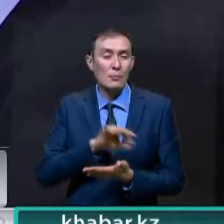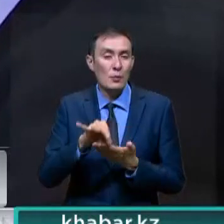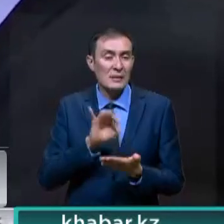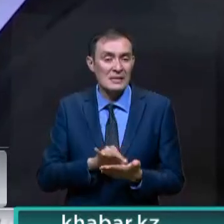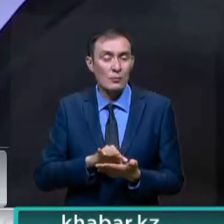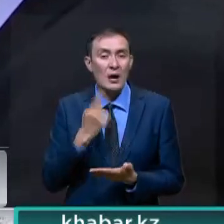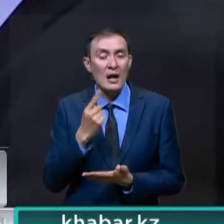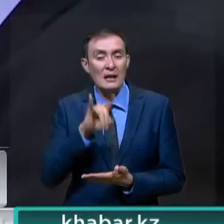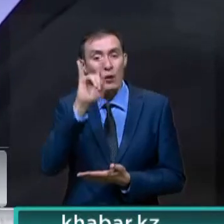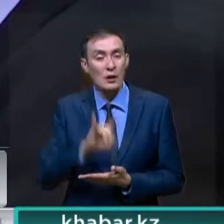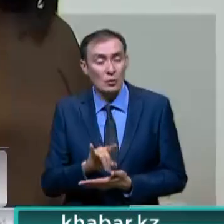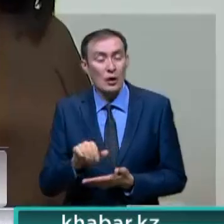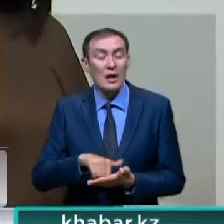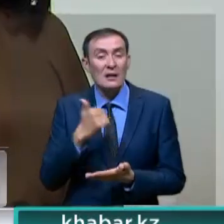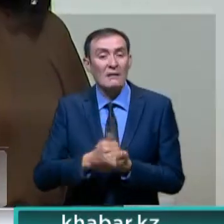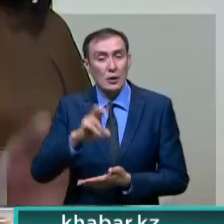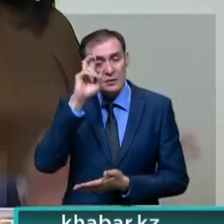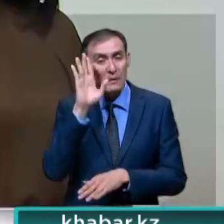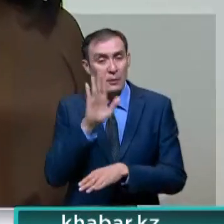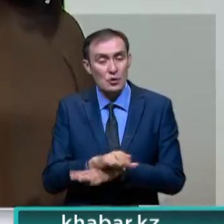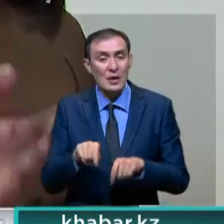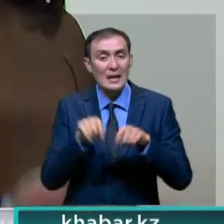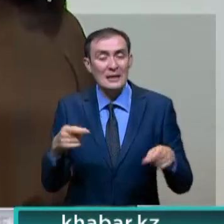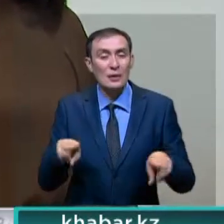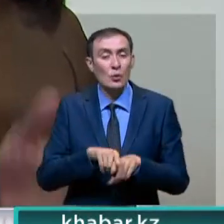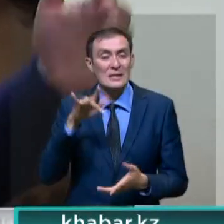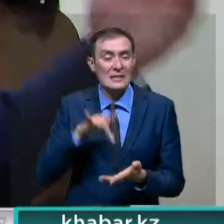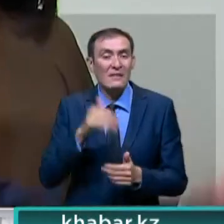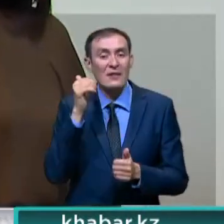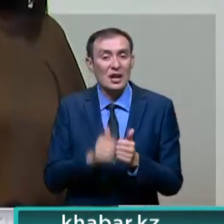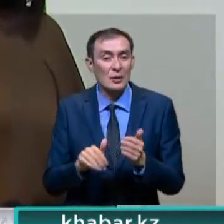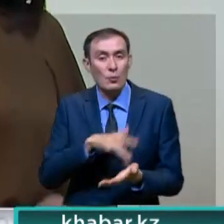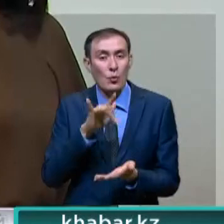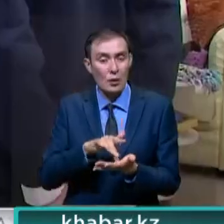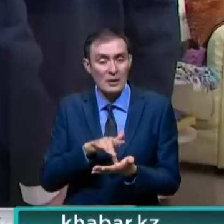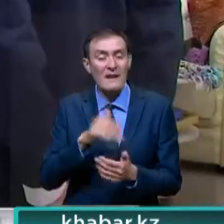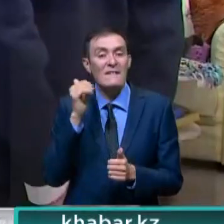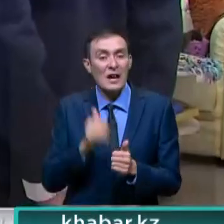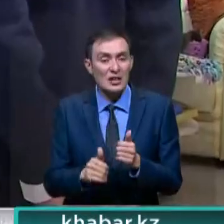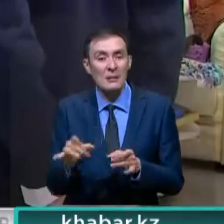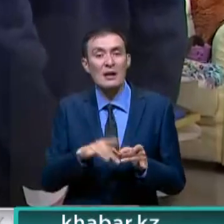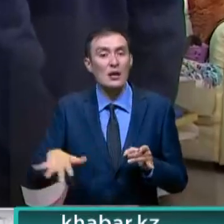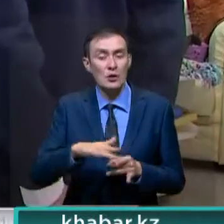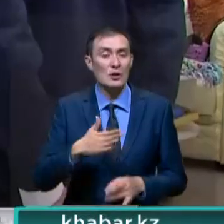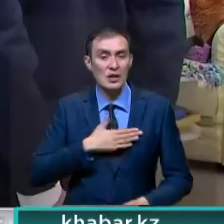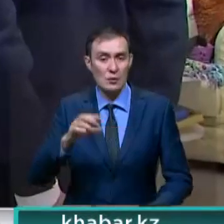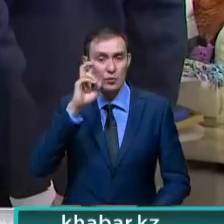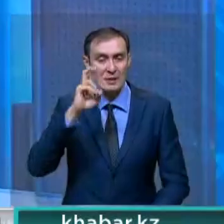принципу одного окна. Глава государства поручил открыть такие центры в каждом городе, в каждом районе нашей